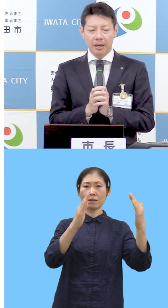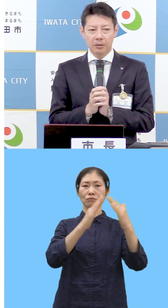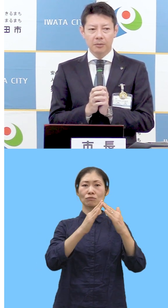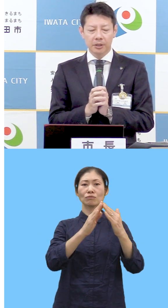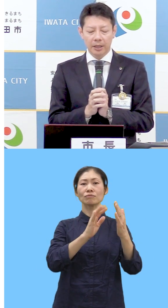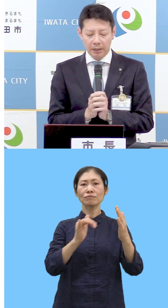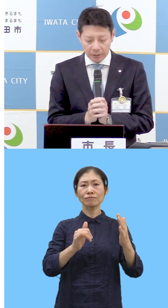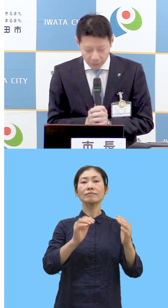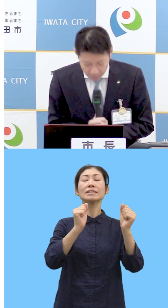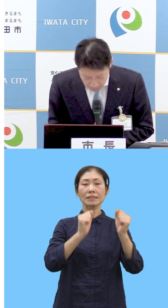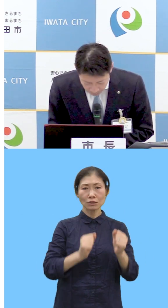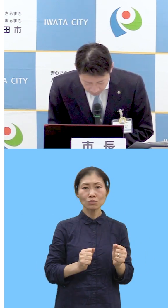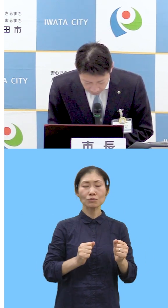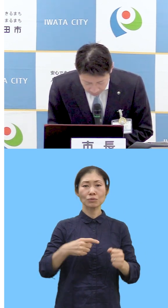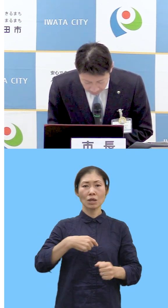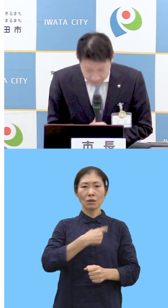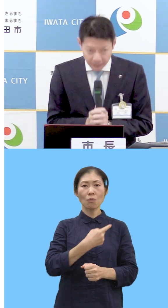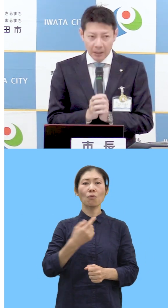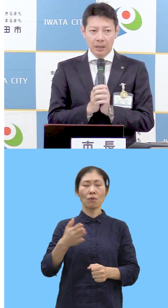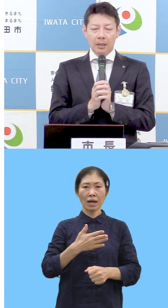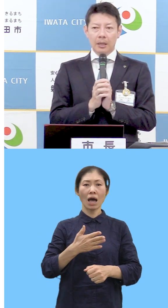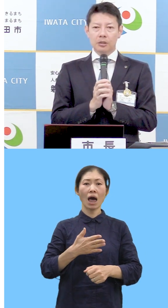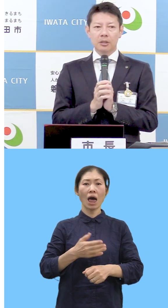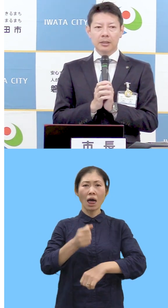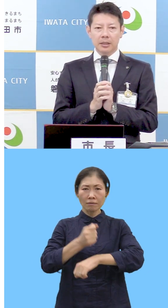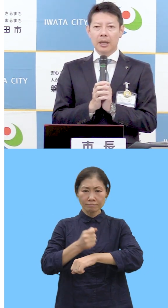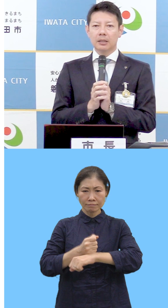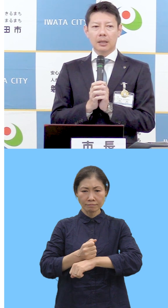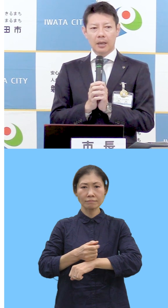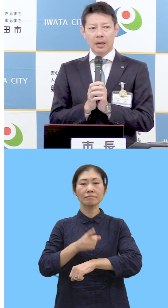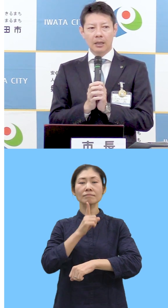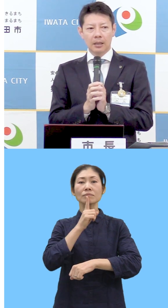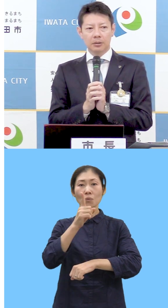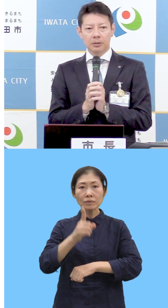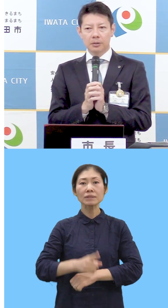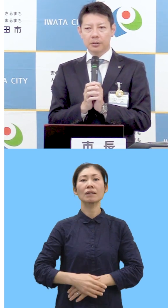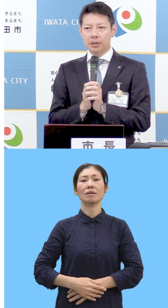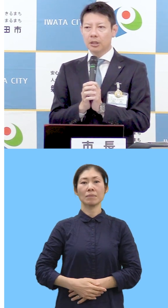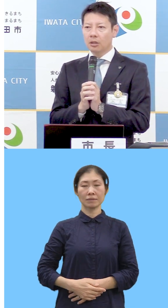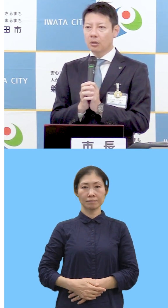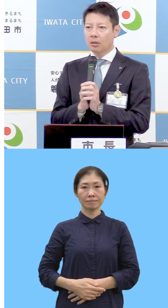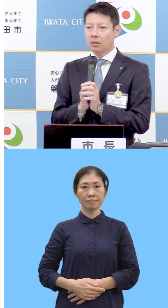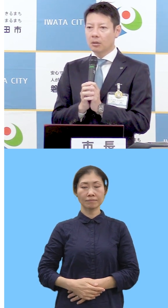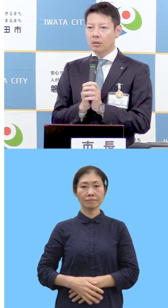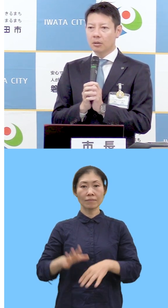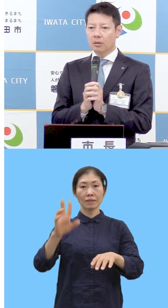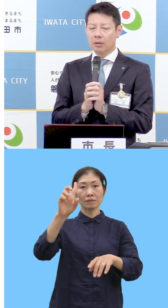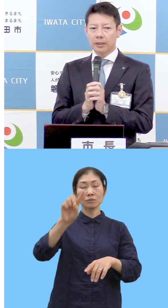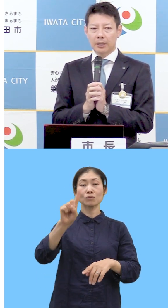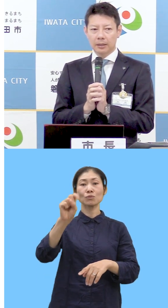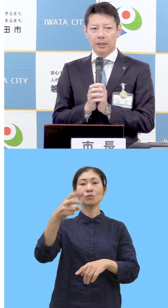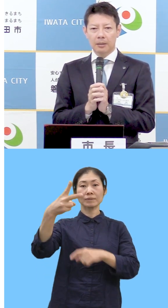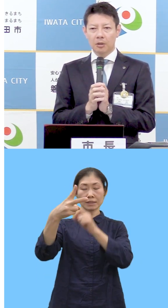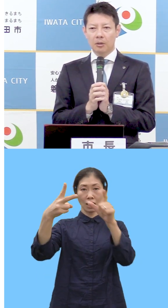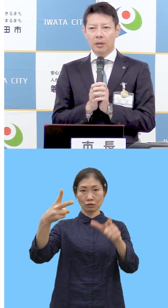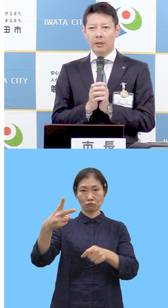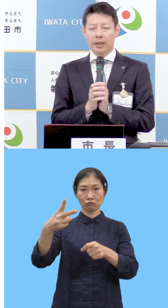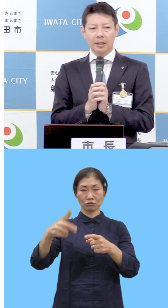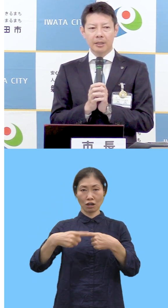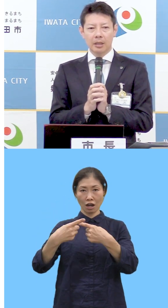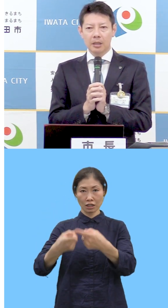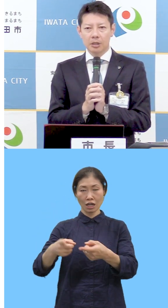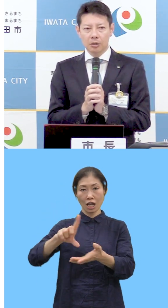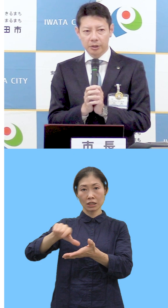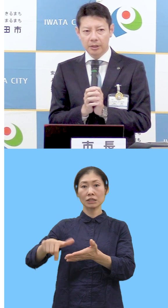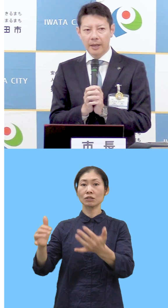からお見舞いを申し上げたいというふうに思います。12月に入ってから地域の方々からも